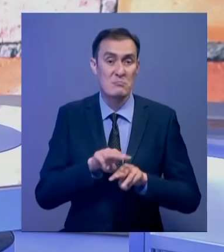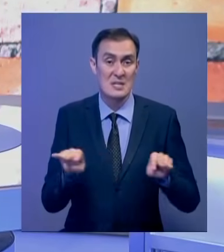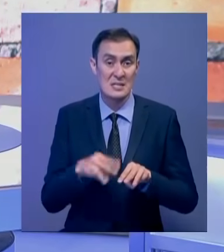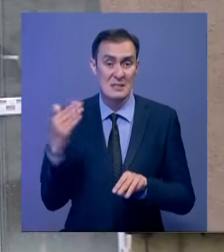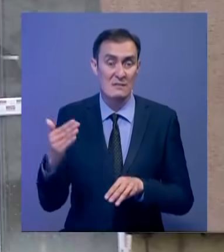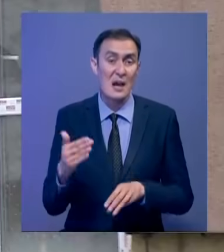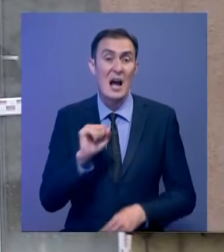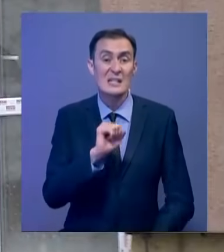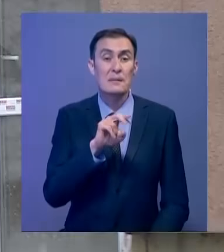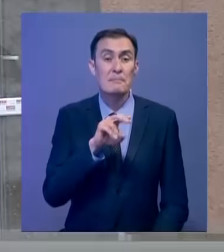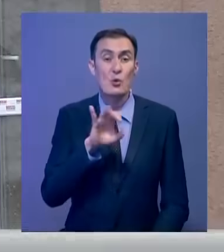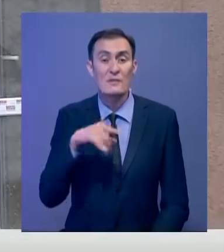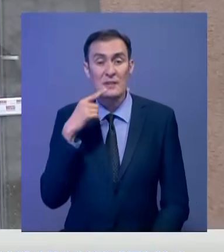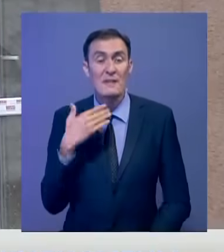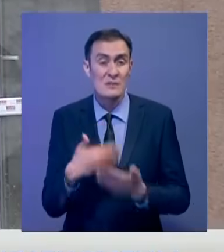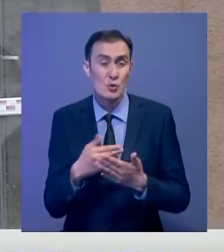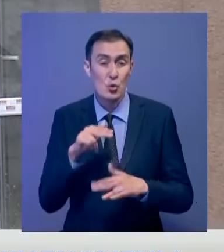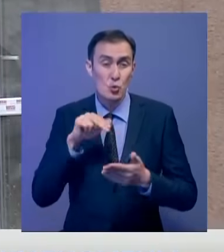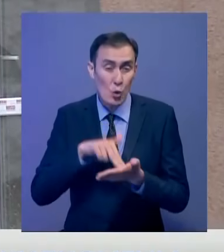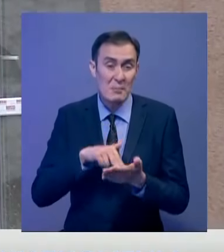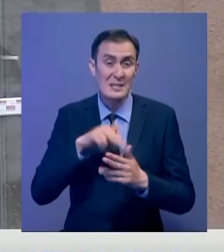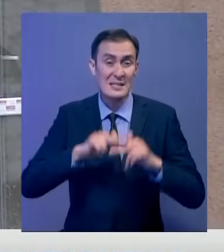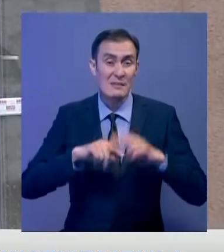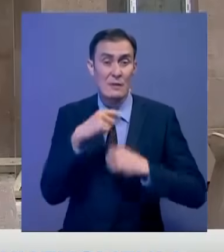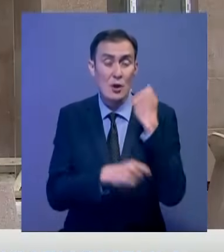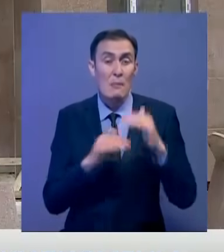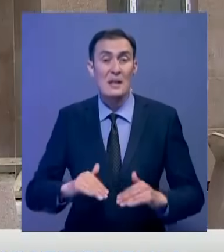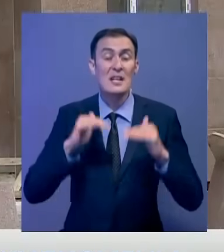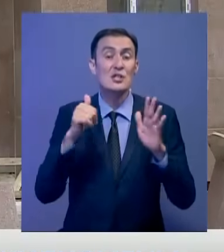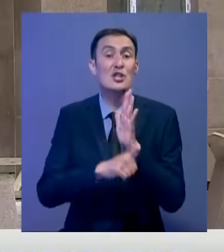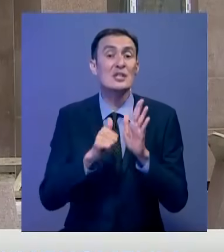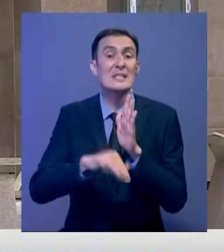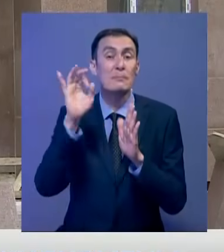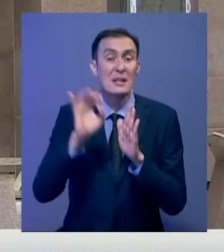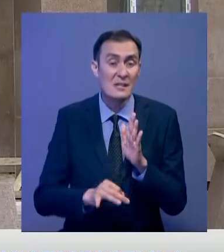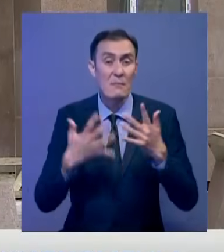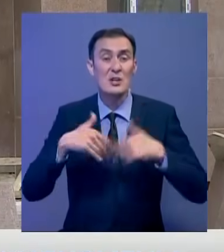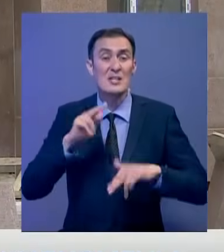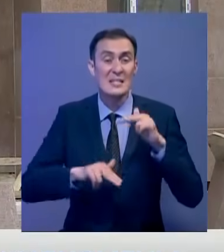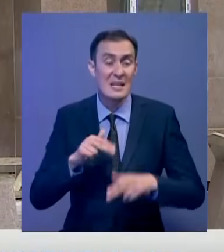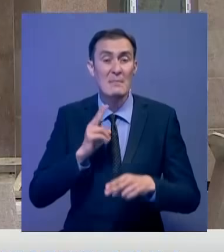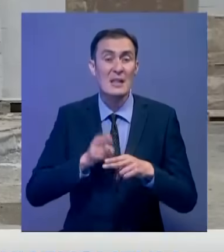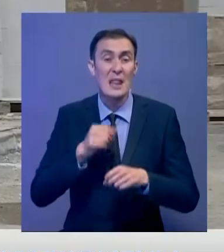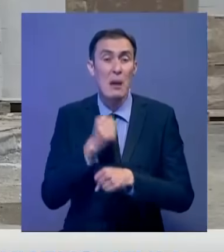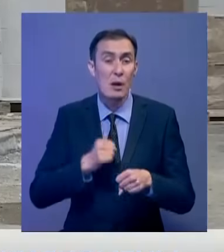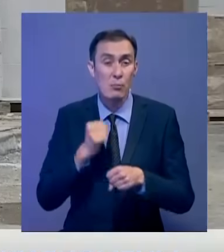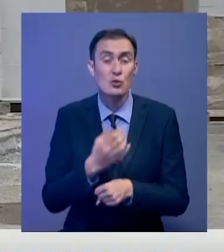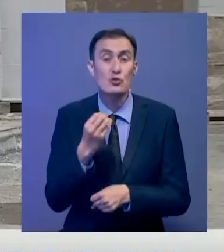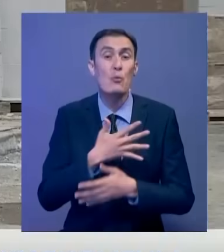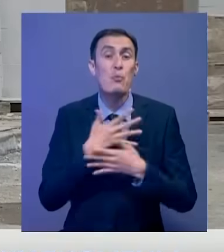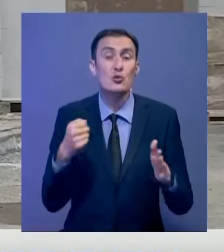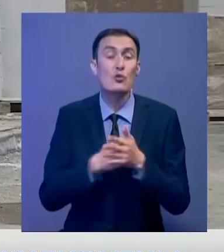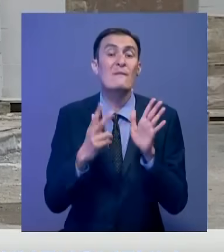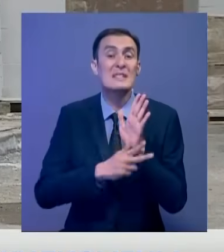министерств. По словам Азата Перуашева, в среднем цены на строительную продукцию подскочили на 60%. В машиностроении и металлообработке еще выше,